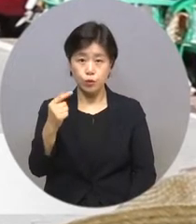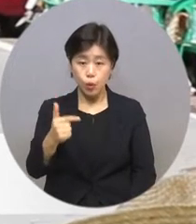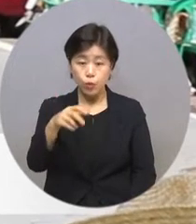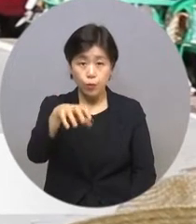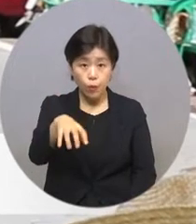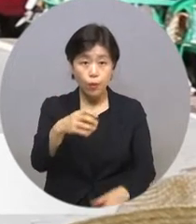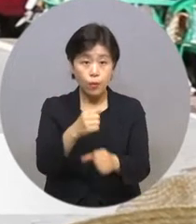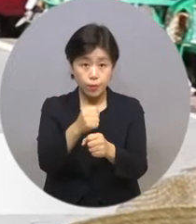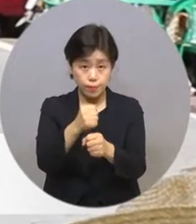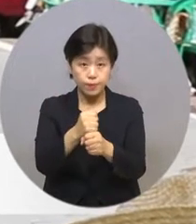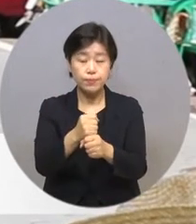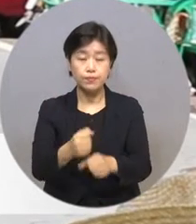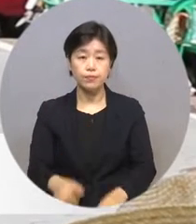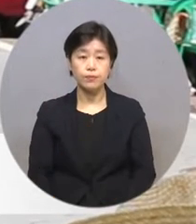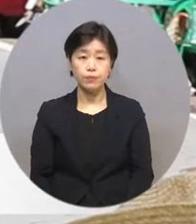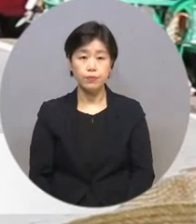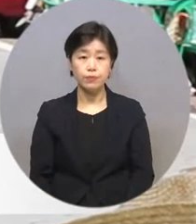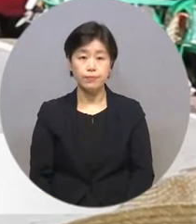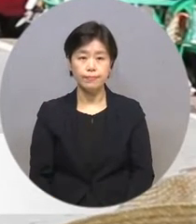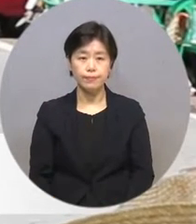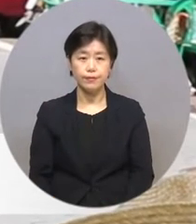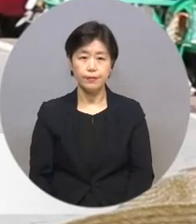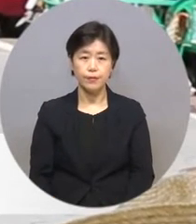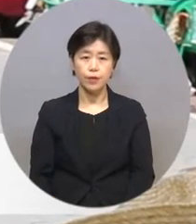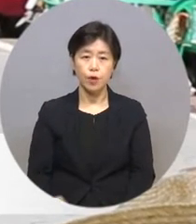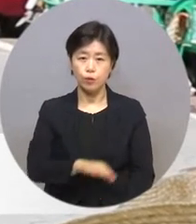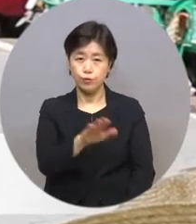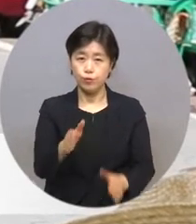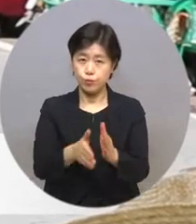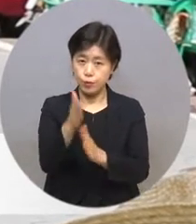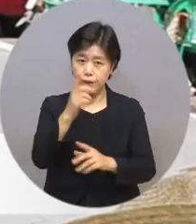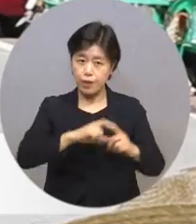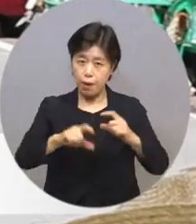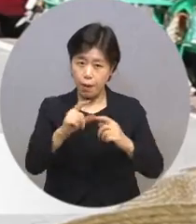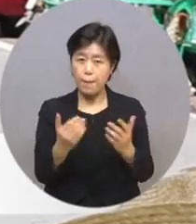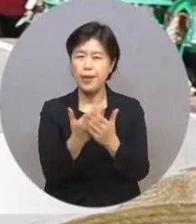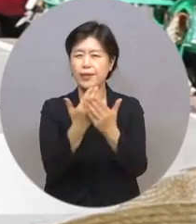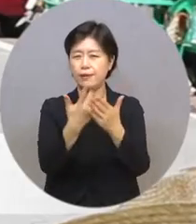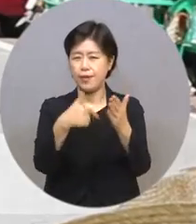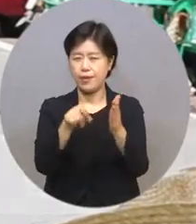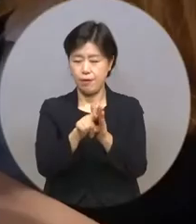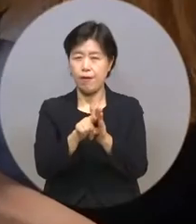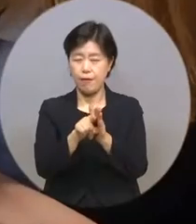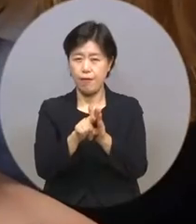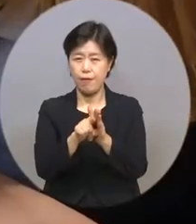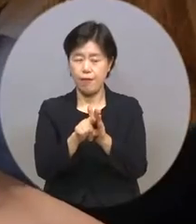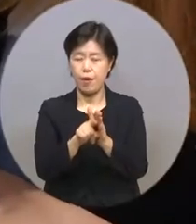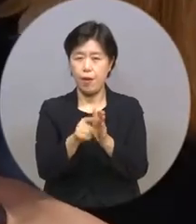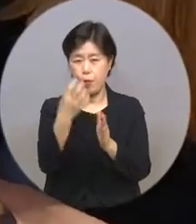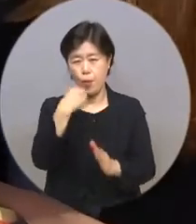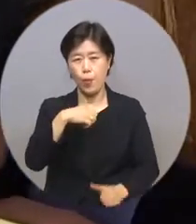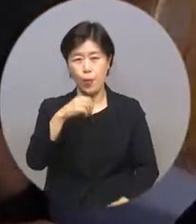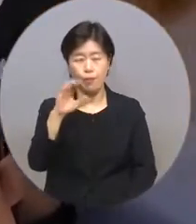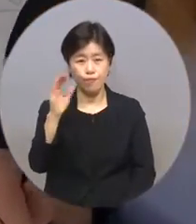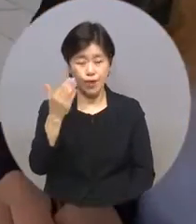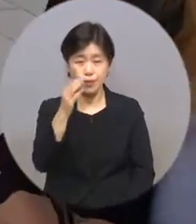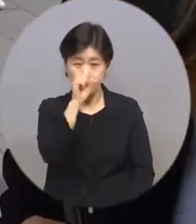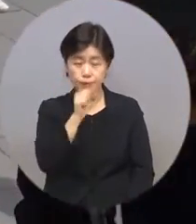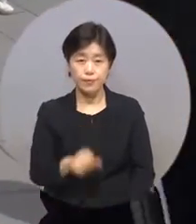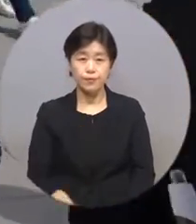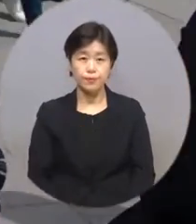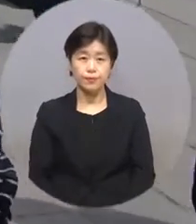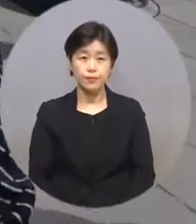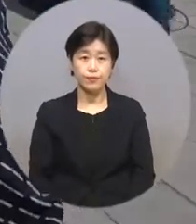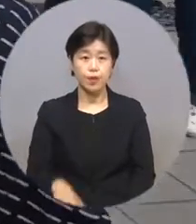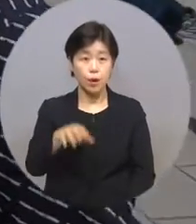만들어서 인류 선촌을 만드는 데 일조했으면 좋겠습니다. 발달장애인 친화거리